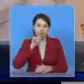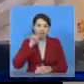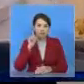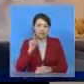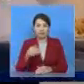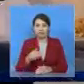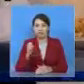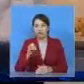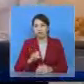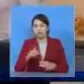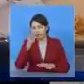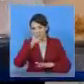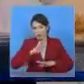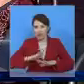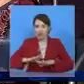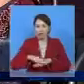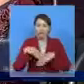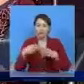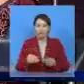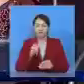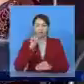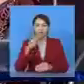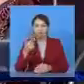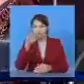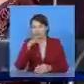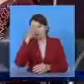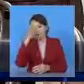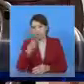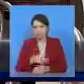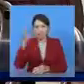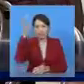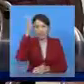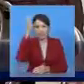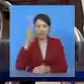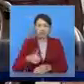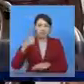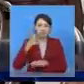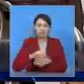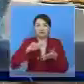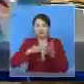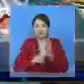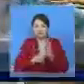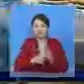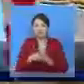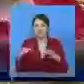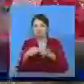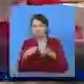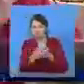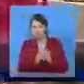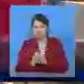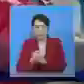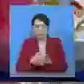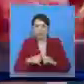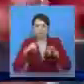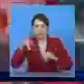и суверенного государства, передавая молодежи свой опыт и знания. Главная цель – формирование национального единства и